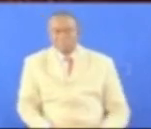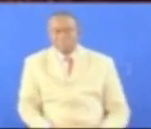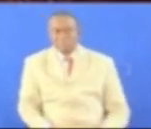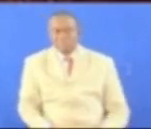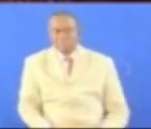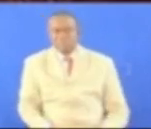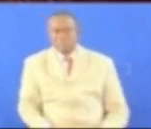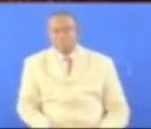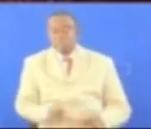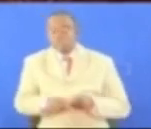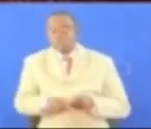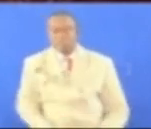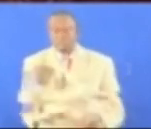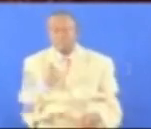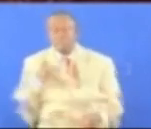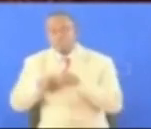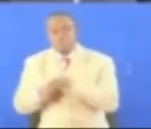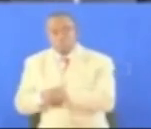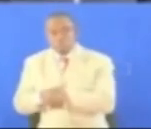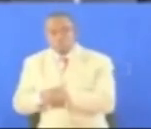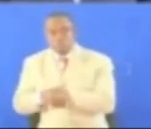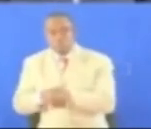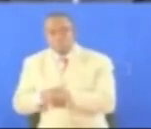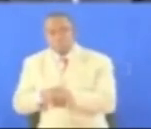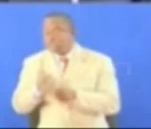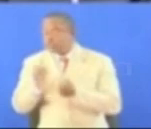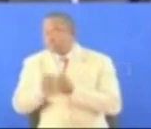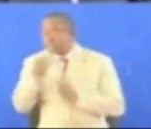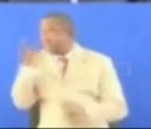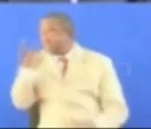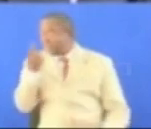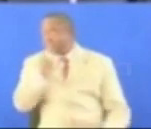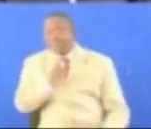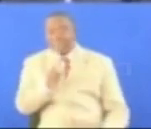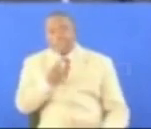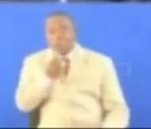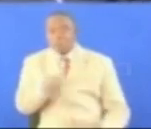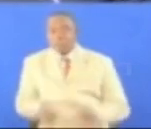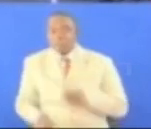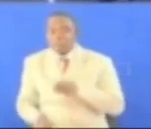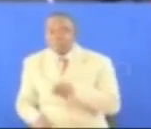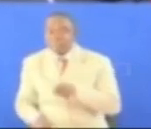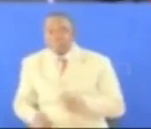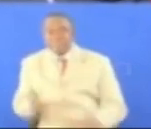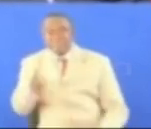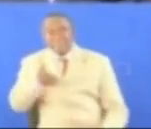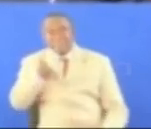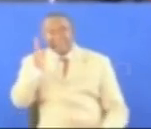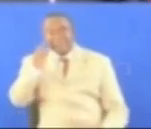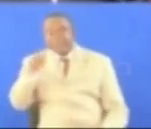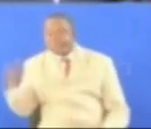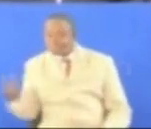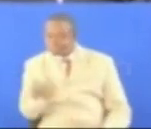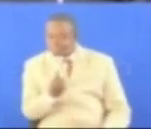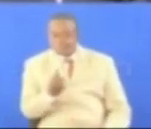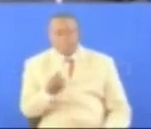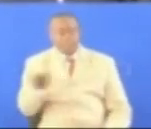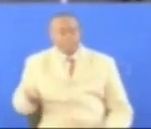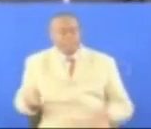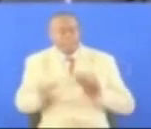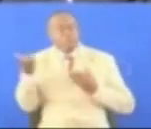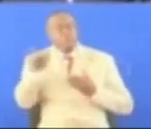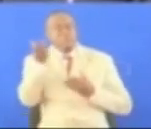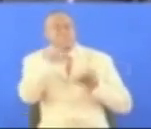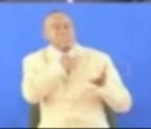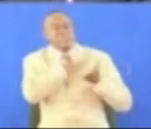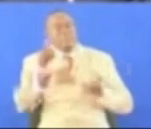Twende kwenye mashule yetu, na si swala tu la serikali kusema kwamba sasa serikali ije hapa maendeleo ya jamii, watuambie